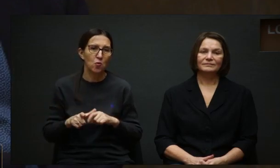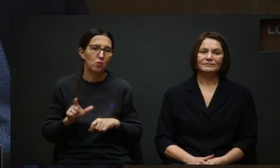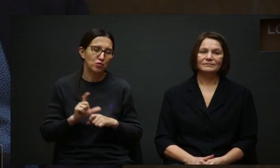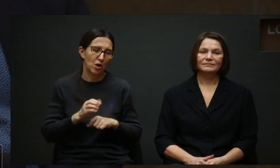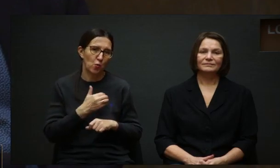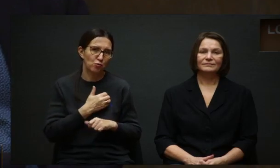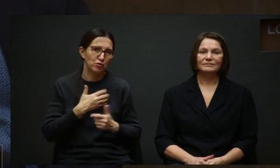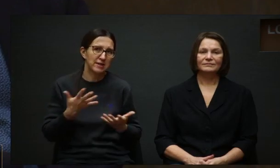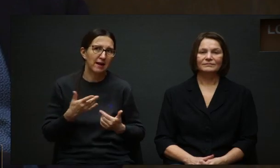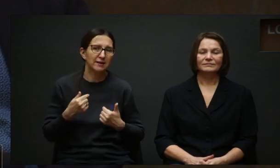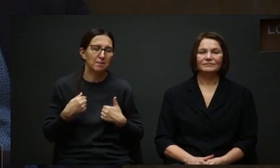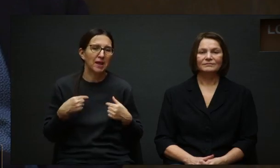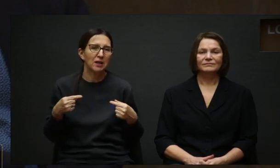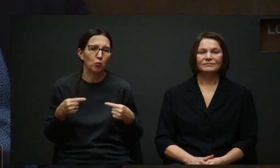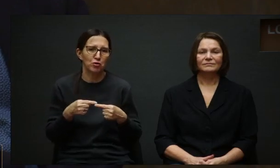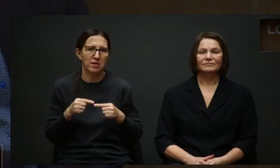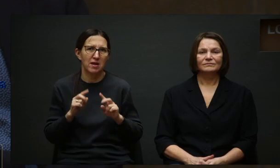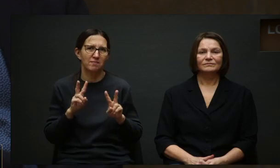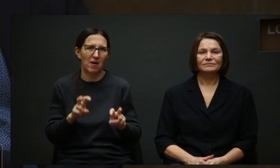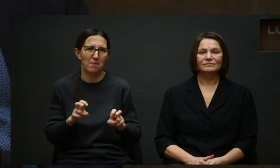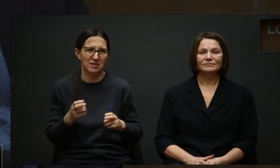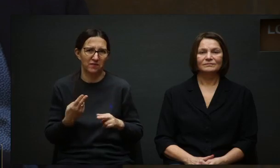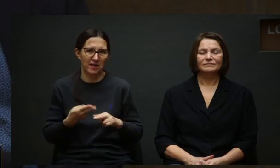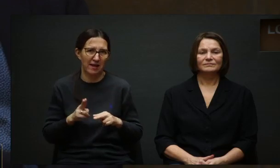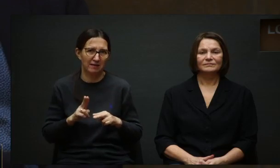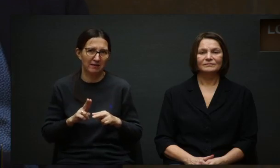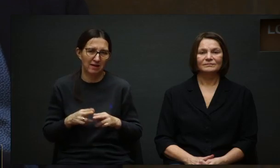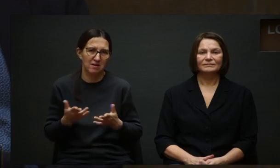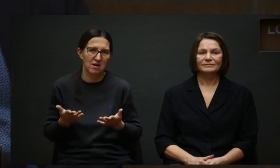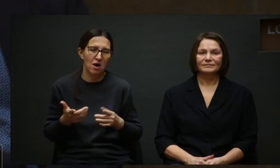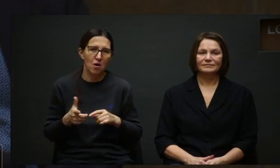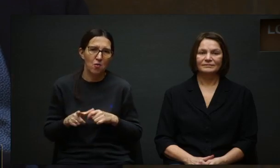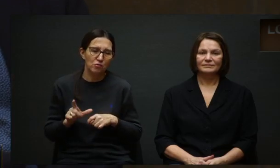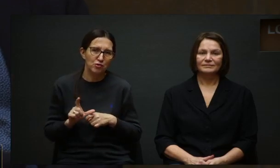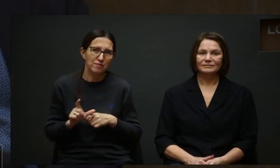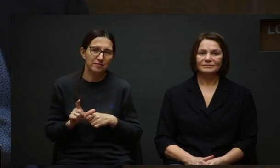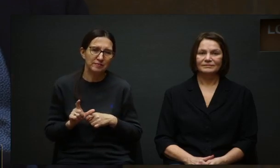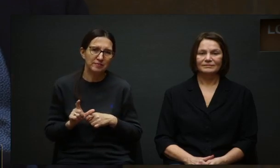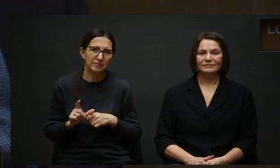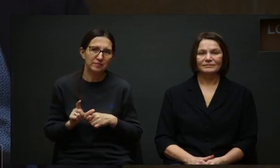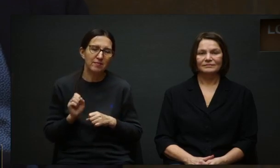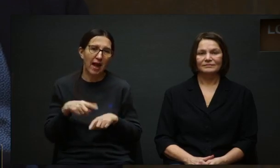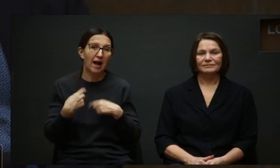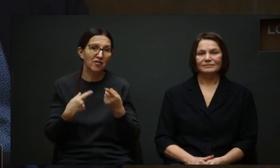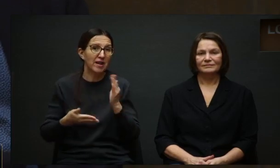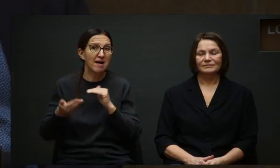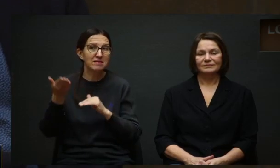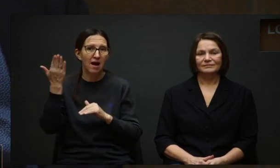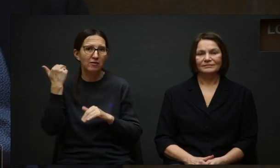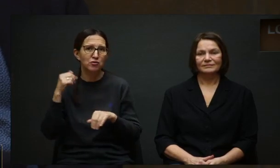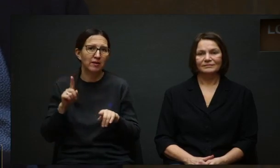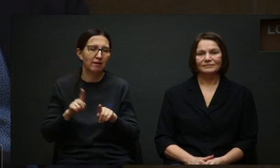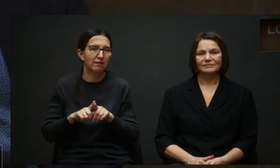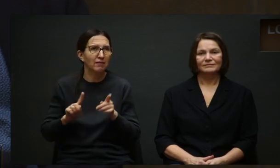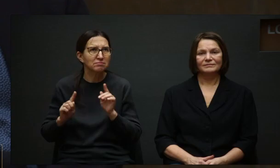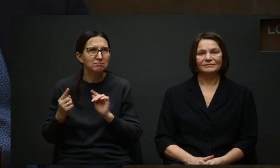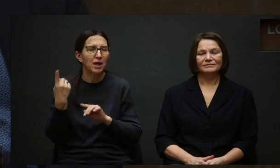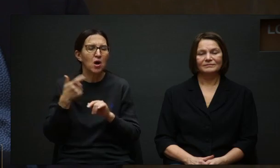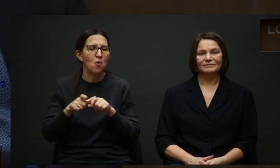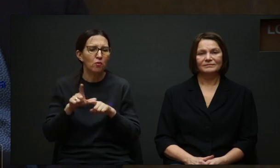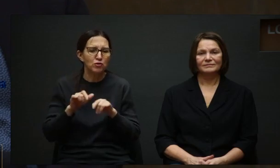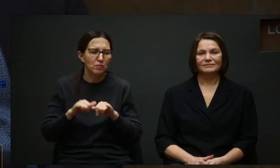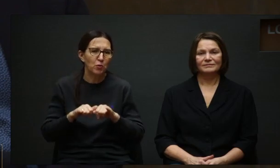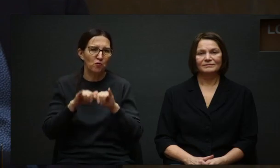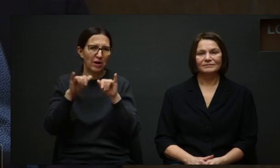Хочется как-то мне точнее их обозначить, очень, как говорили раньше, завиральные, то есть очень